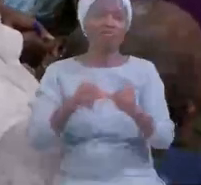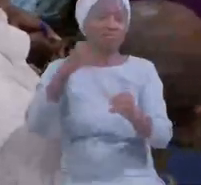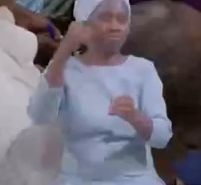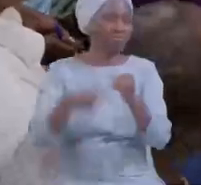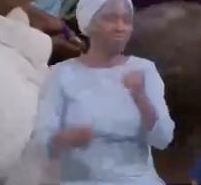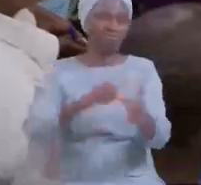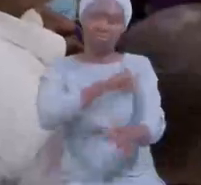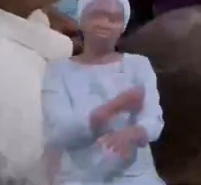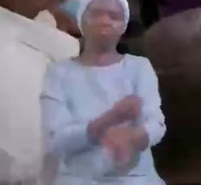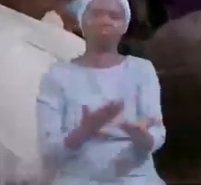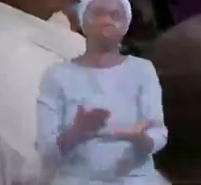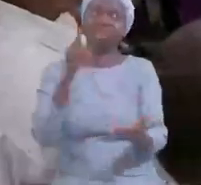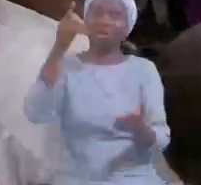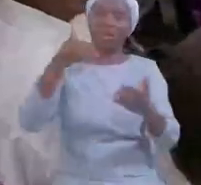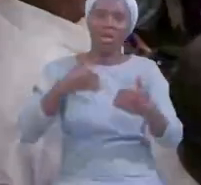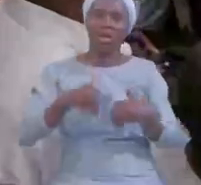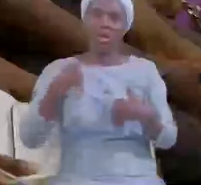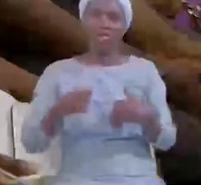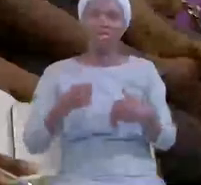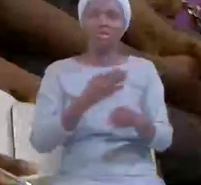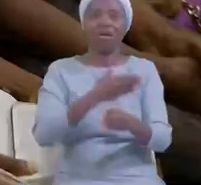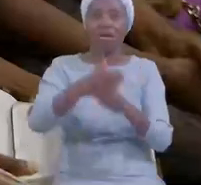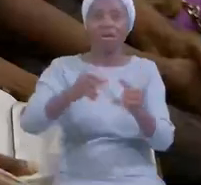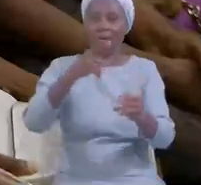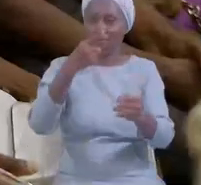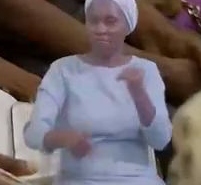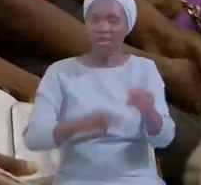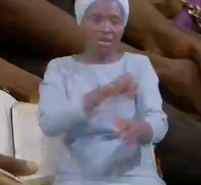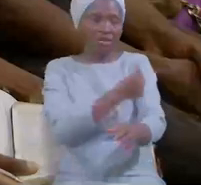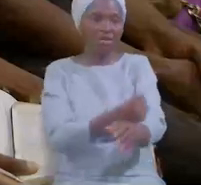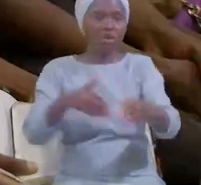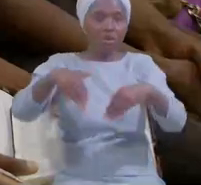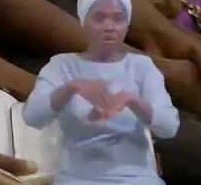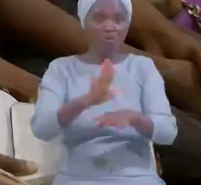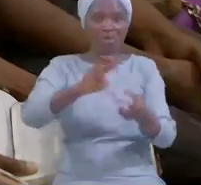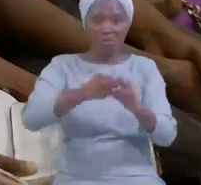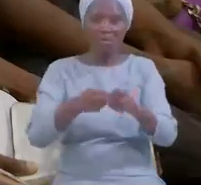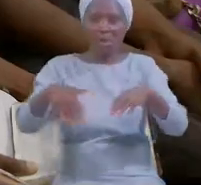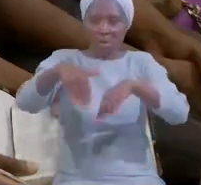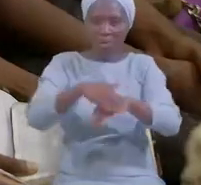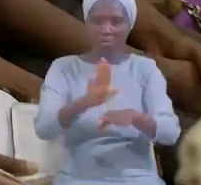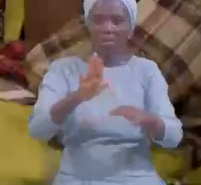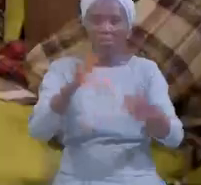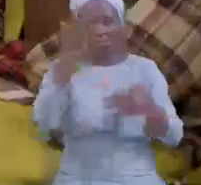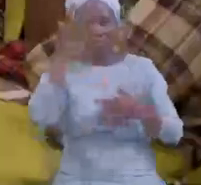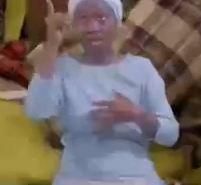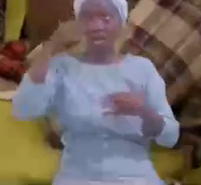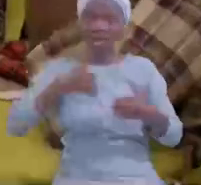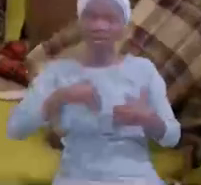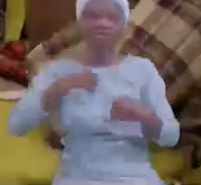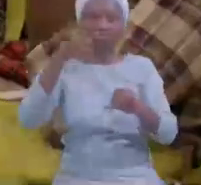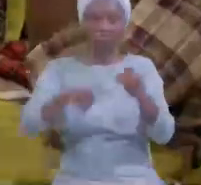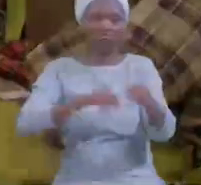votre maladie, sur vos problèmes. Il a la dernière autorité sur vos maladies. Il a la dernière autorité sur